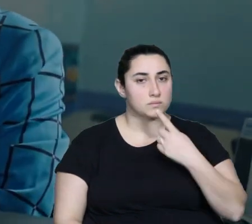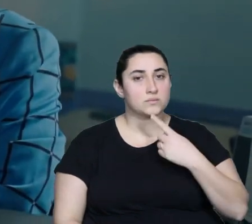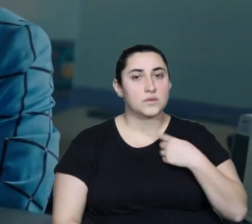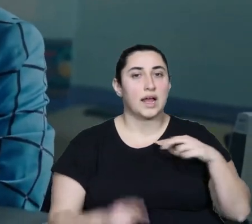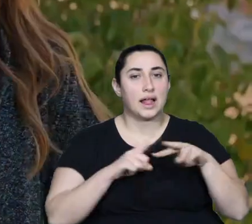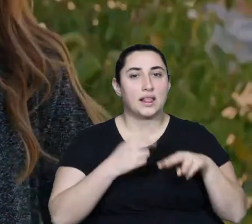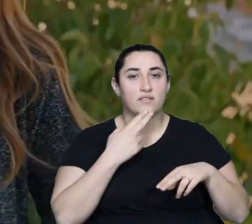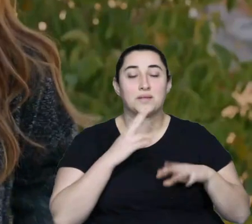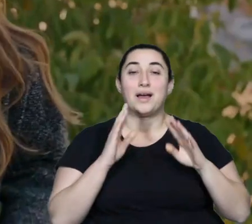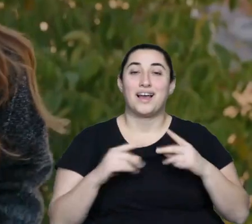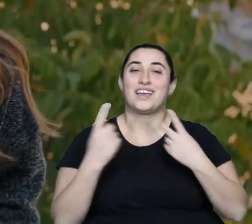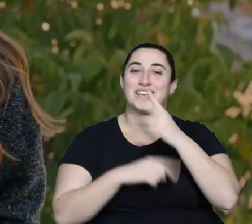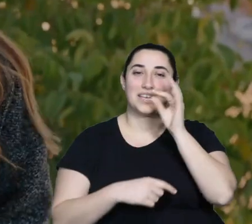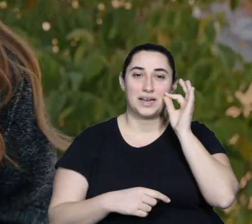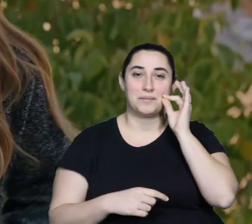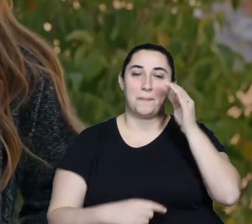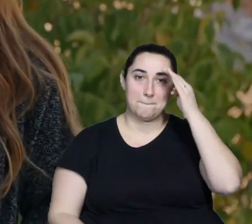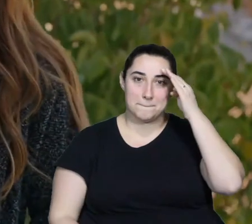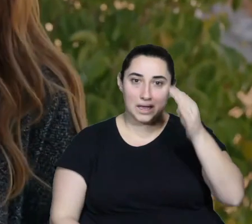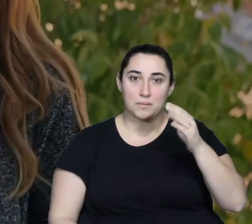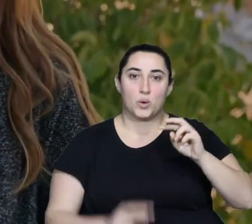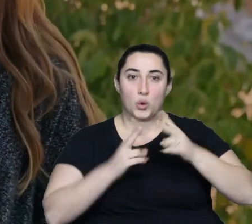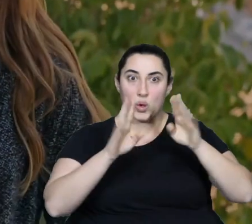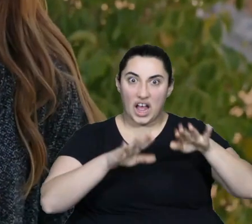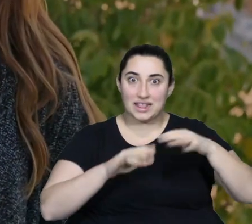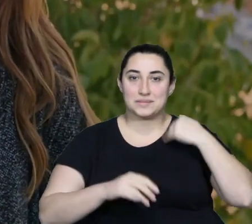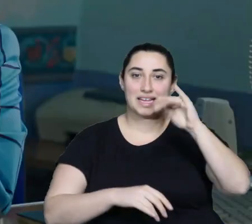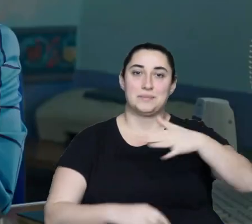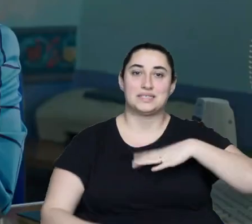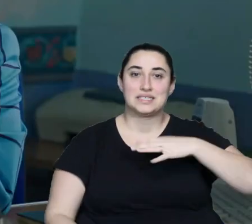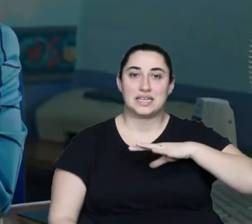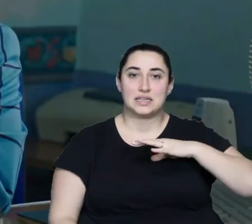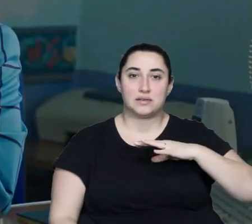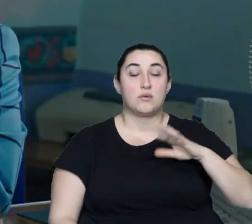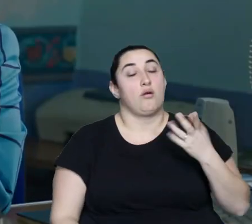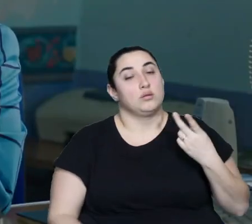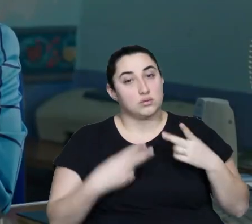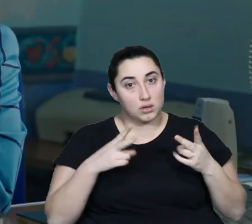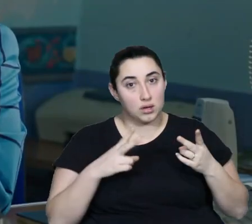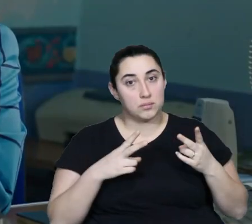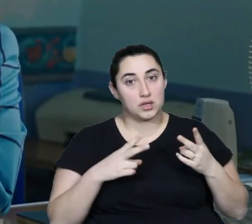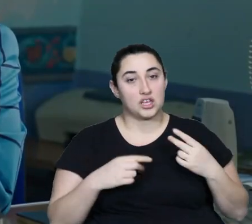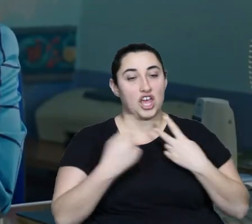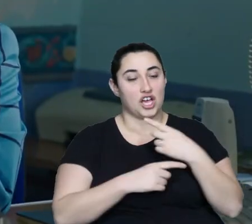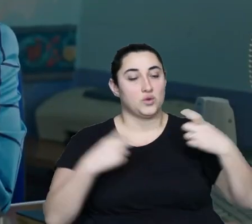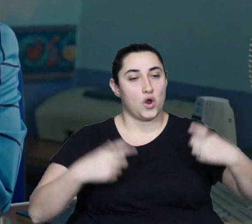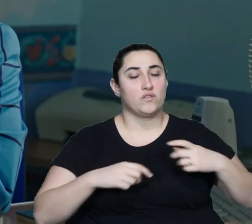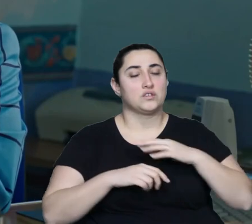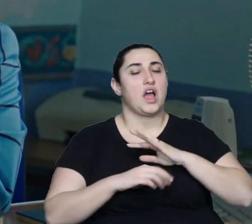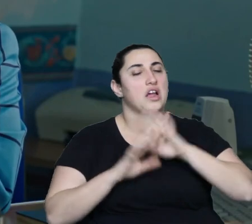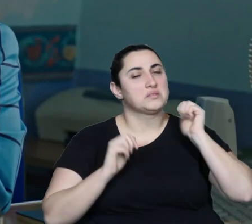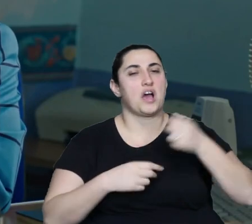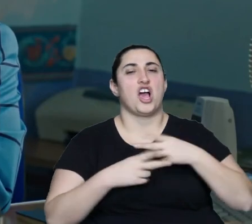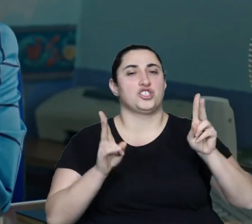Buyurun Alev Hanım. Yaşar Bey, merhabalar. Dükkandaysanız gelmek istiyordum da. Ne demek efendim? Yaşar'ın ofisi